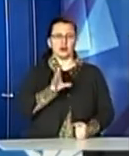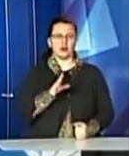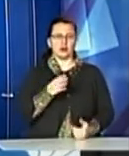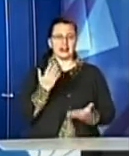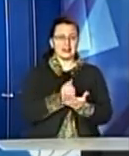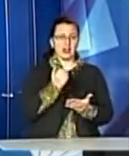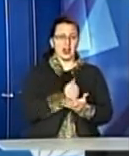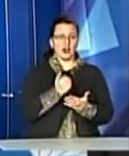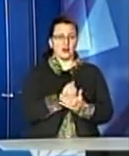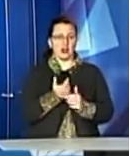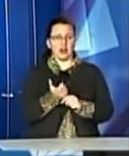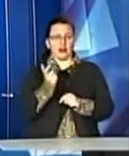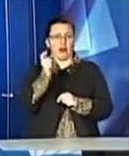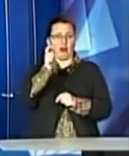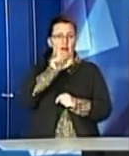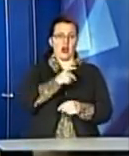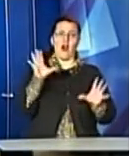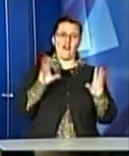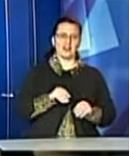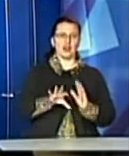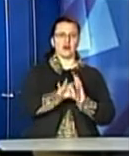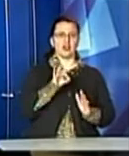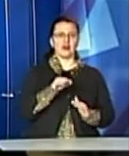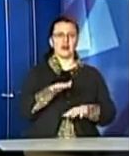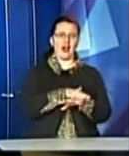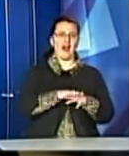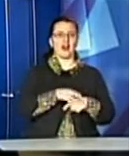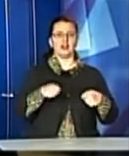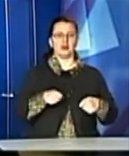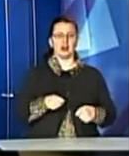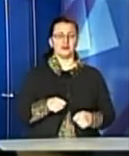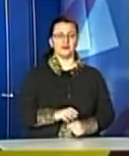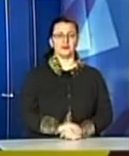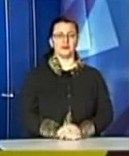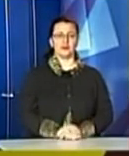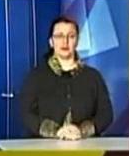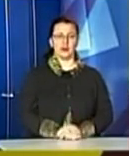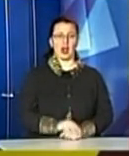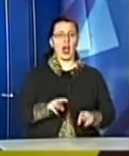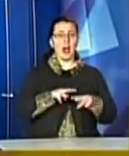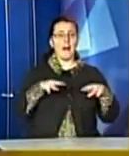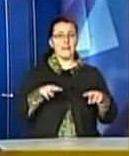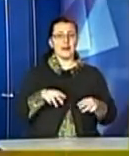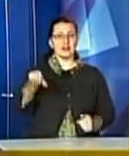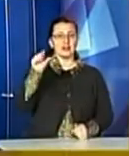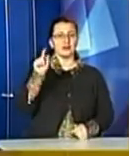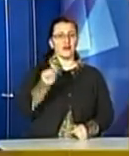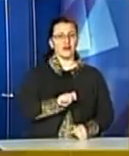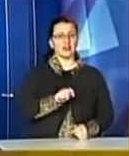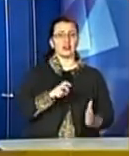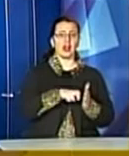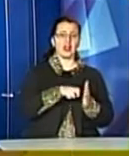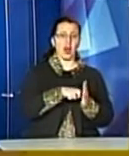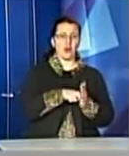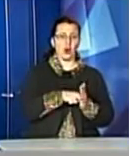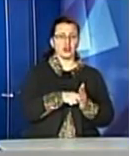надмаржу. Все визначатиме ринок. Також у межах візиту Володимир Омелян відвідав музей пошту та погасив марку, видану із